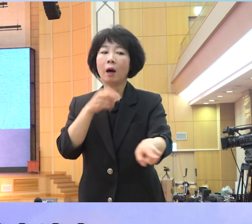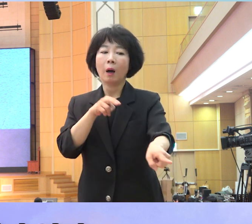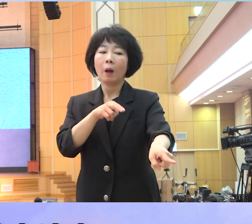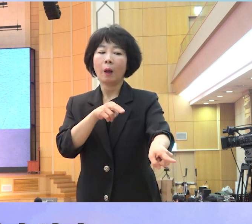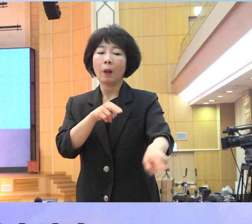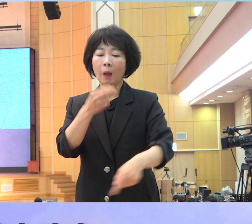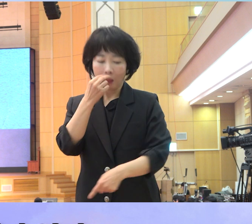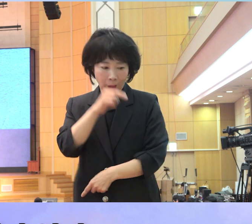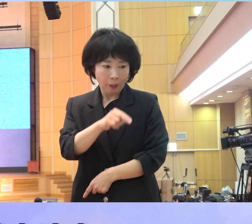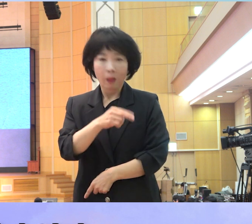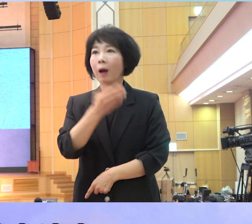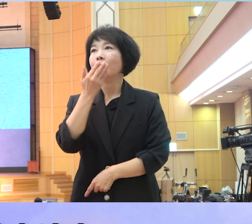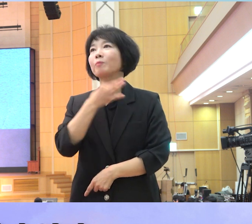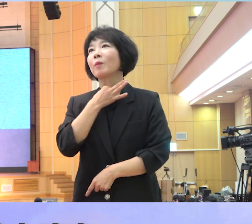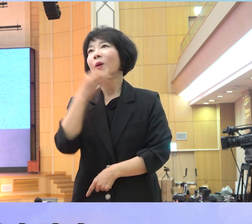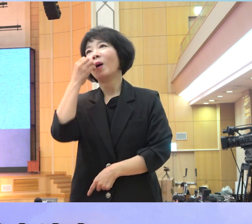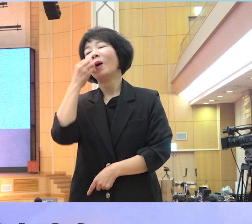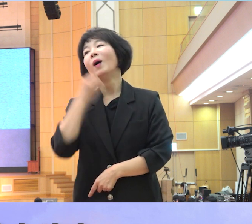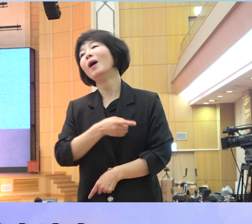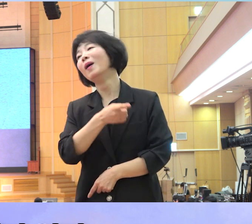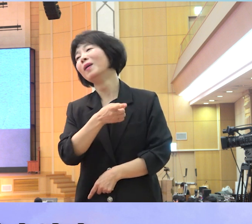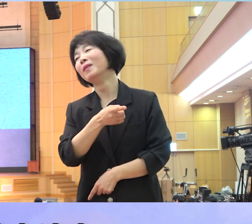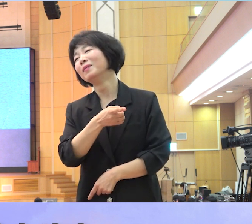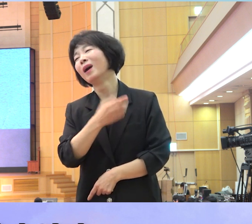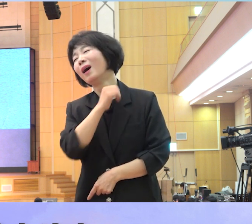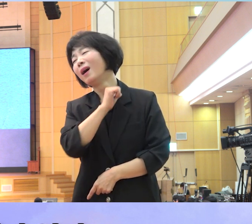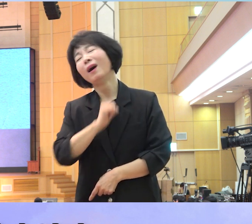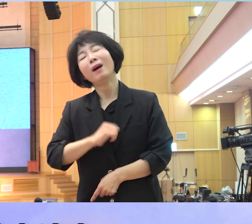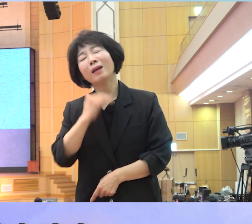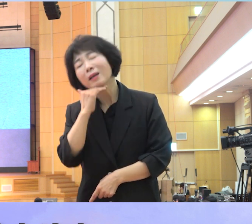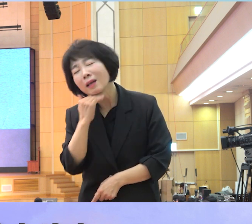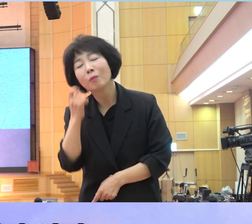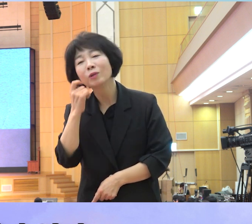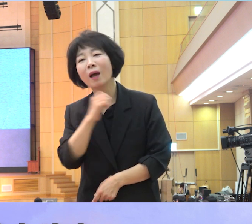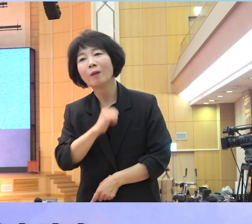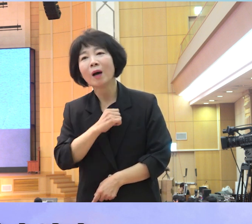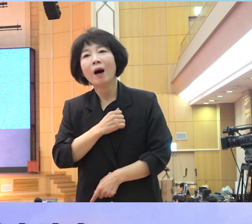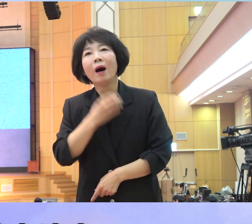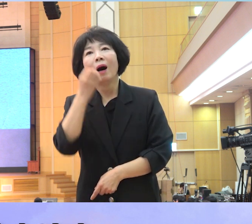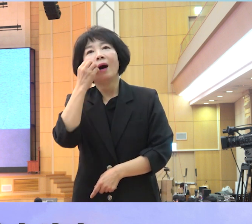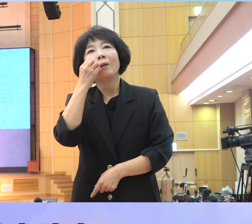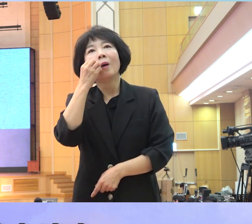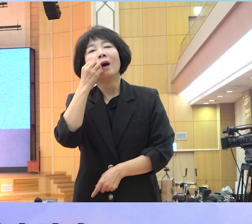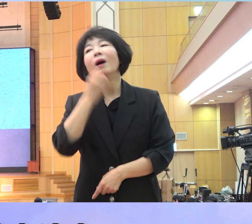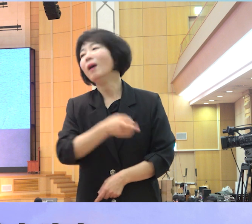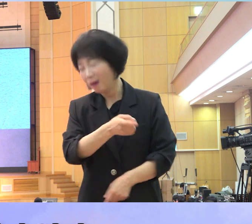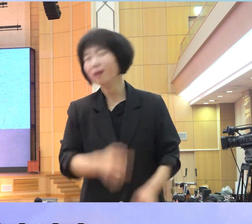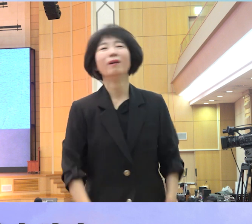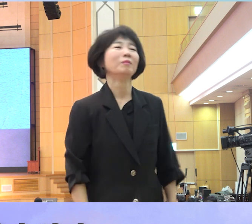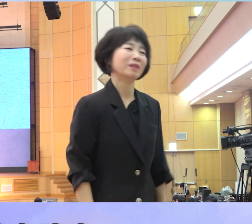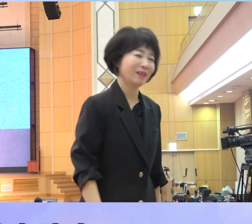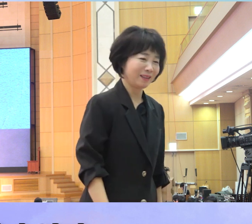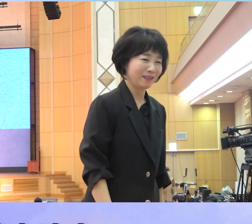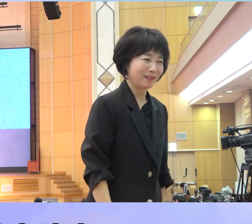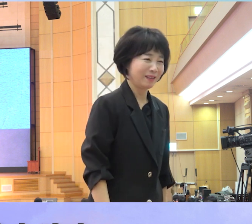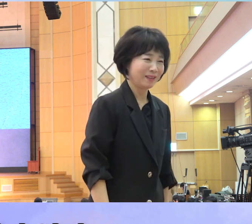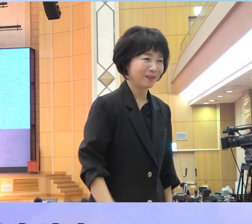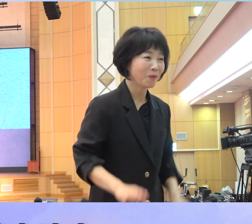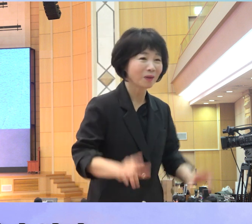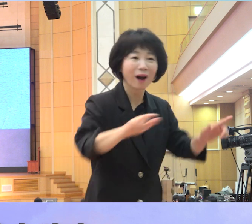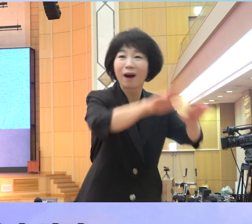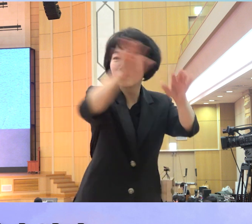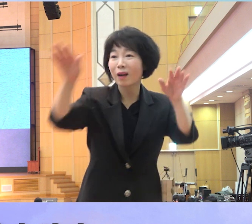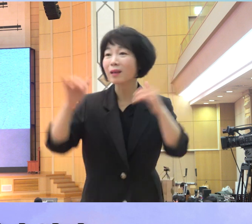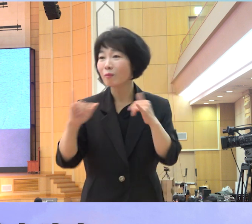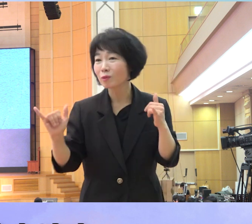어리잖아요, 또 이게. 그러니까 더 못 기다리는 거예요. 우리 아이들도요, 요즘에